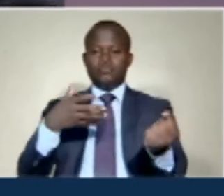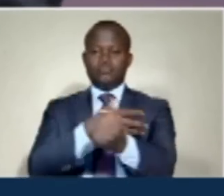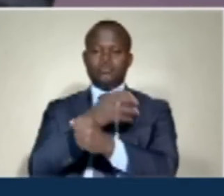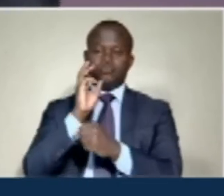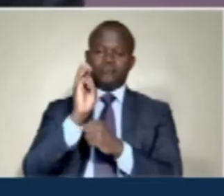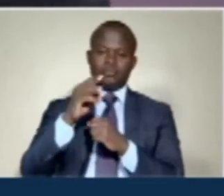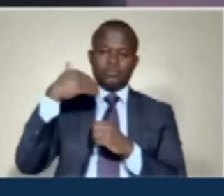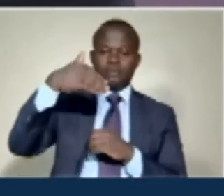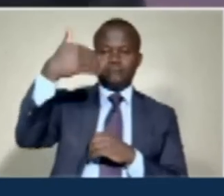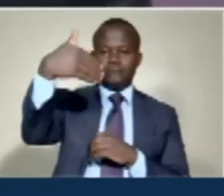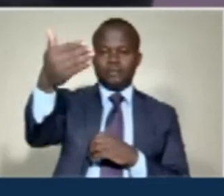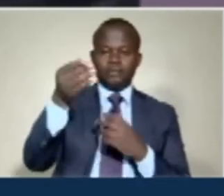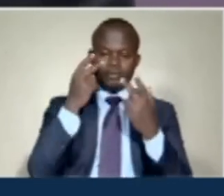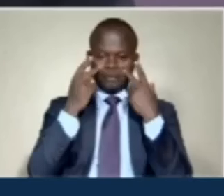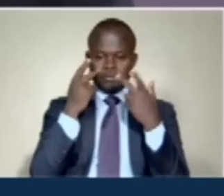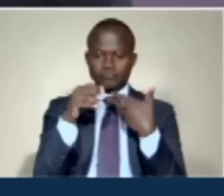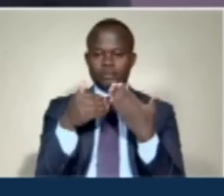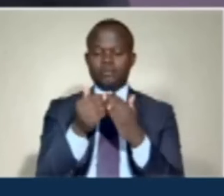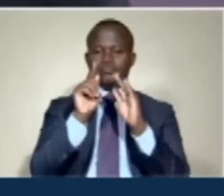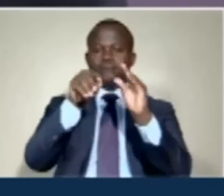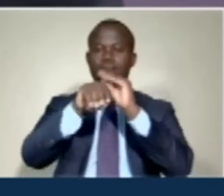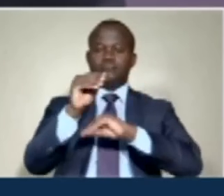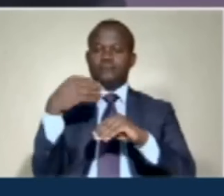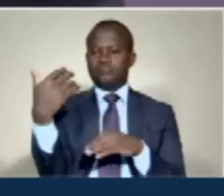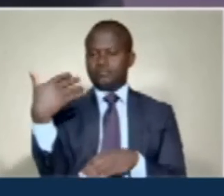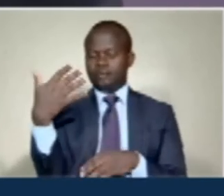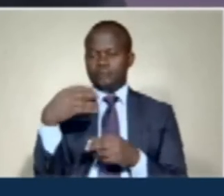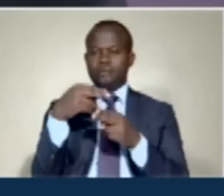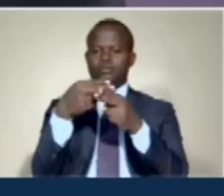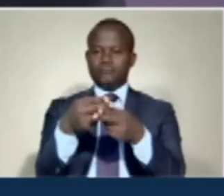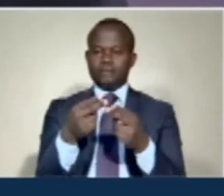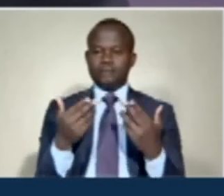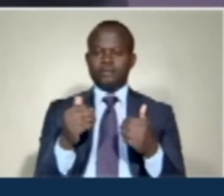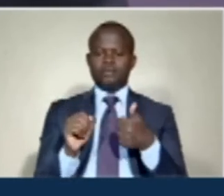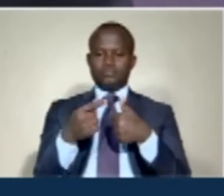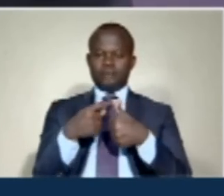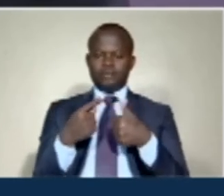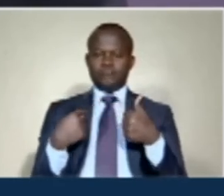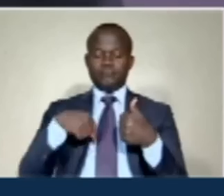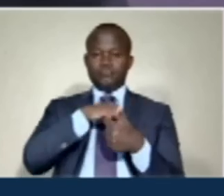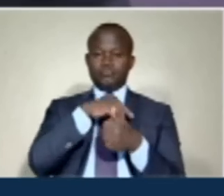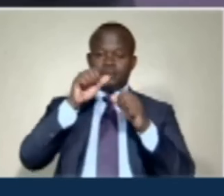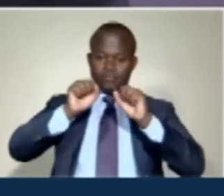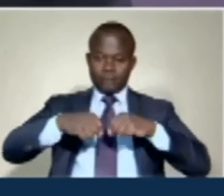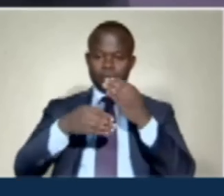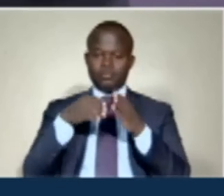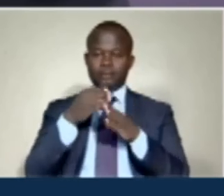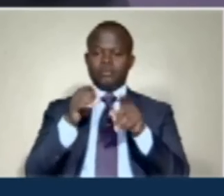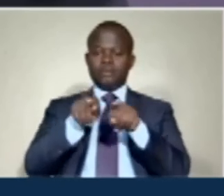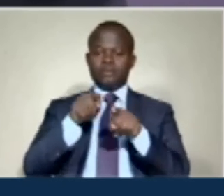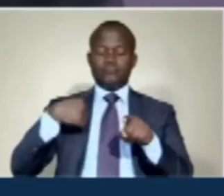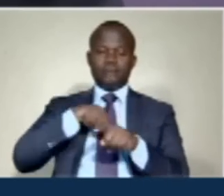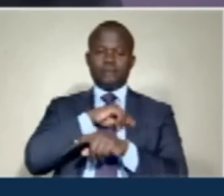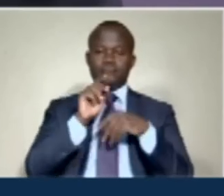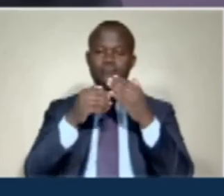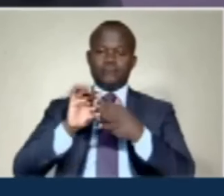tuzahora iteka tubona, keretse tugiye ku isoko ry'impapuro mpeshwa mwenda. Mbere na mbere twashoboye kwiyubaka nk'abantu